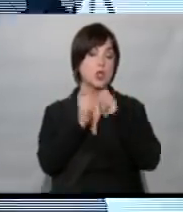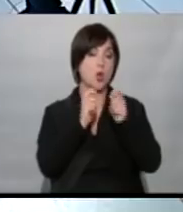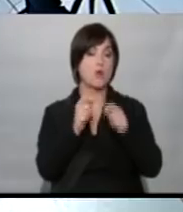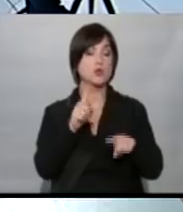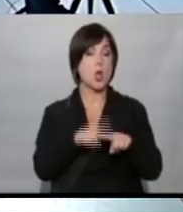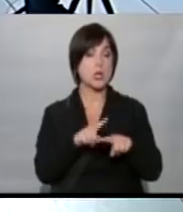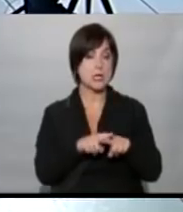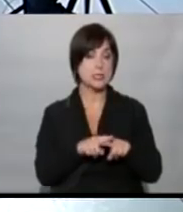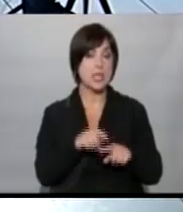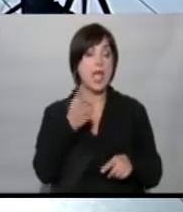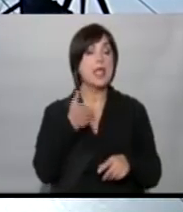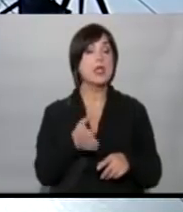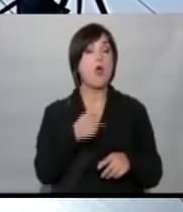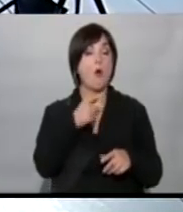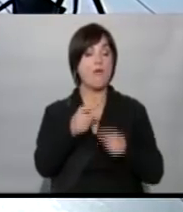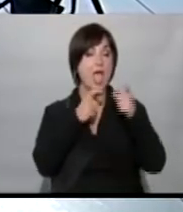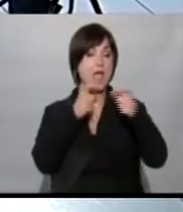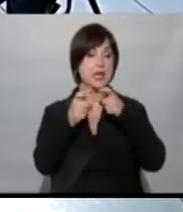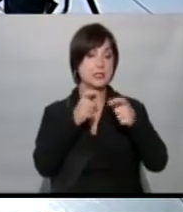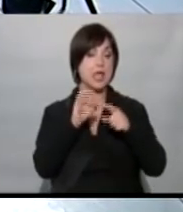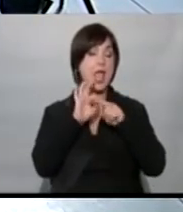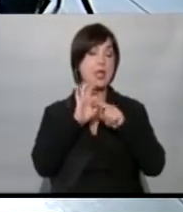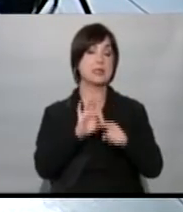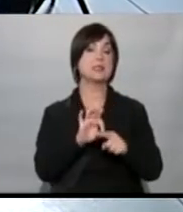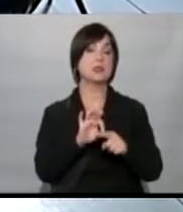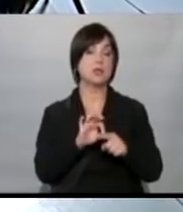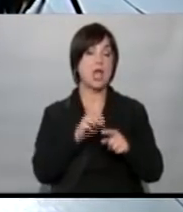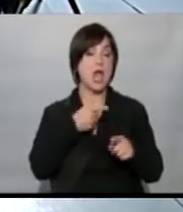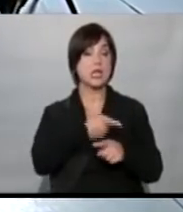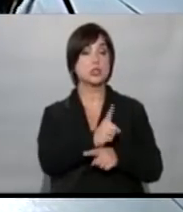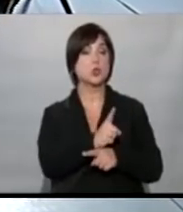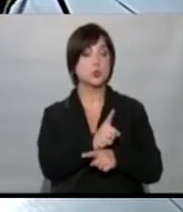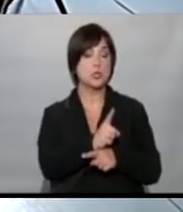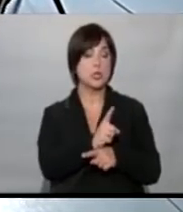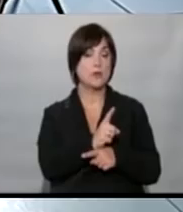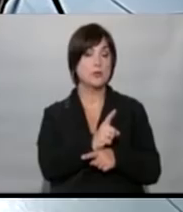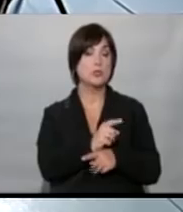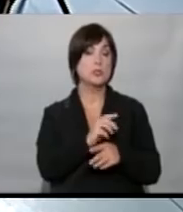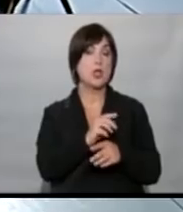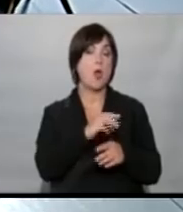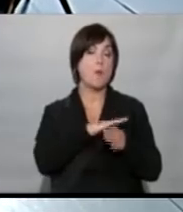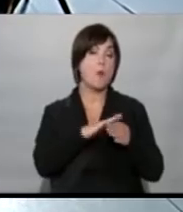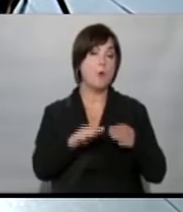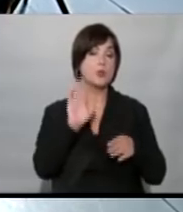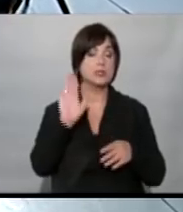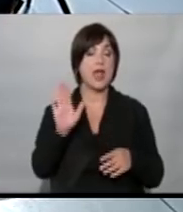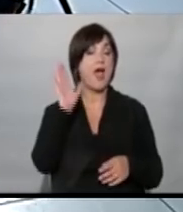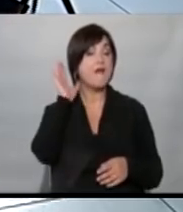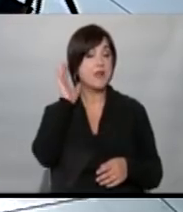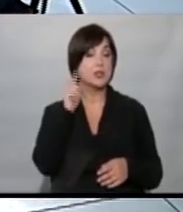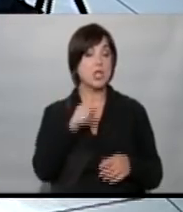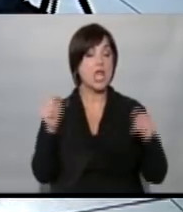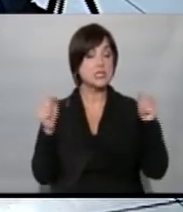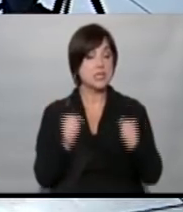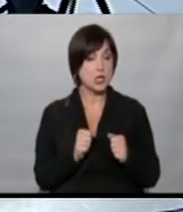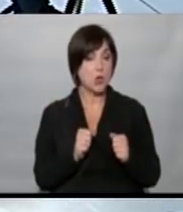Грција. И тие разговори лидерски резултира со попуст од страна на владата и тоа